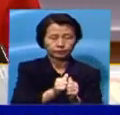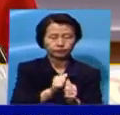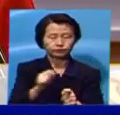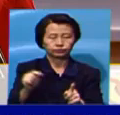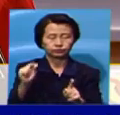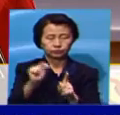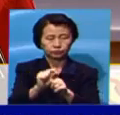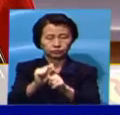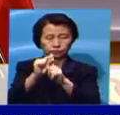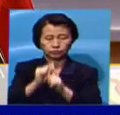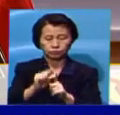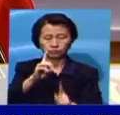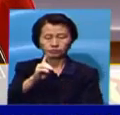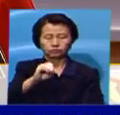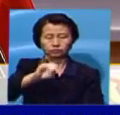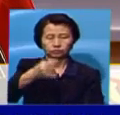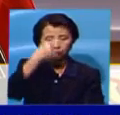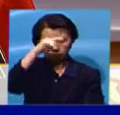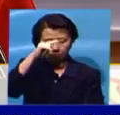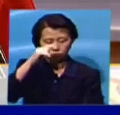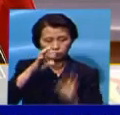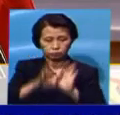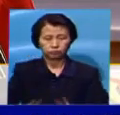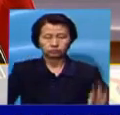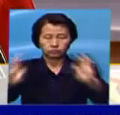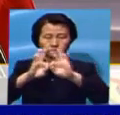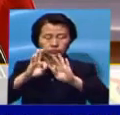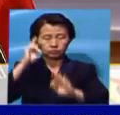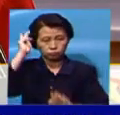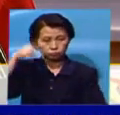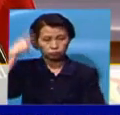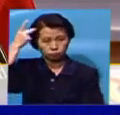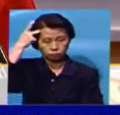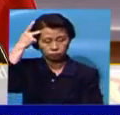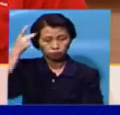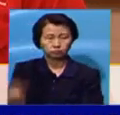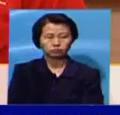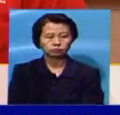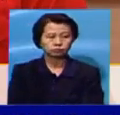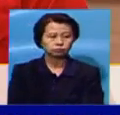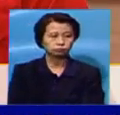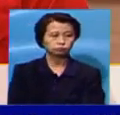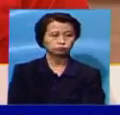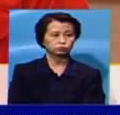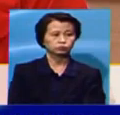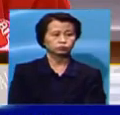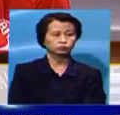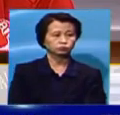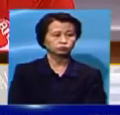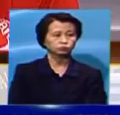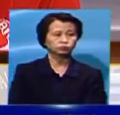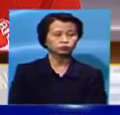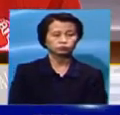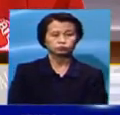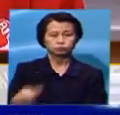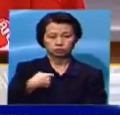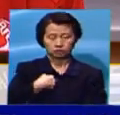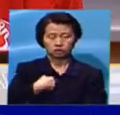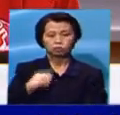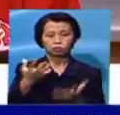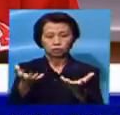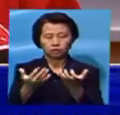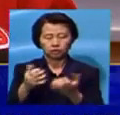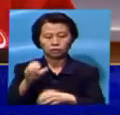doj untuk kepentingan politik buti-ukti yang kuk Saya nak nasihatkan